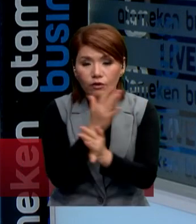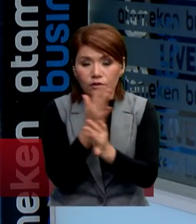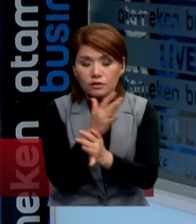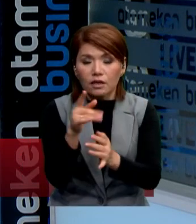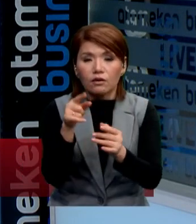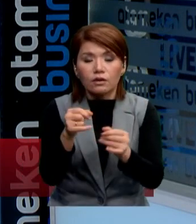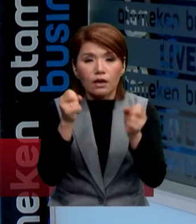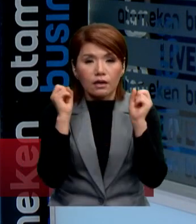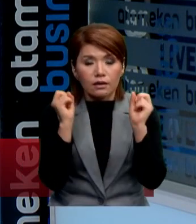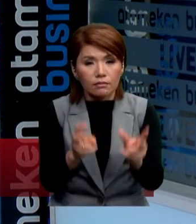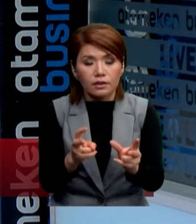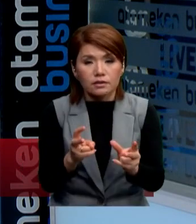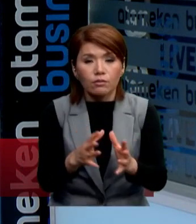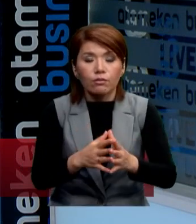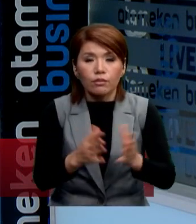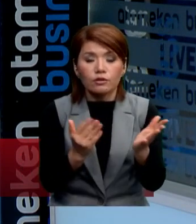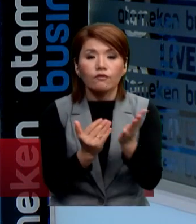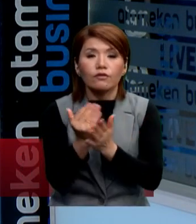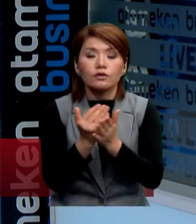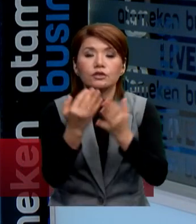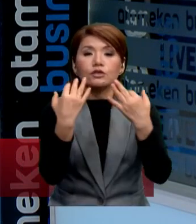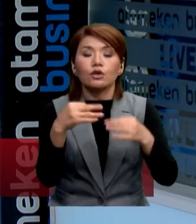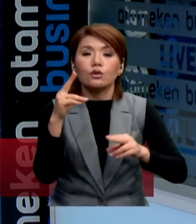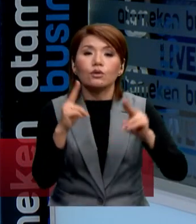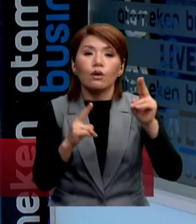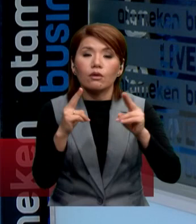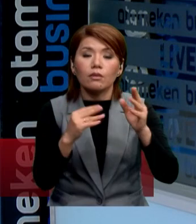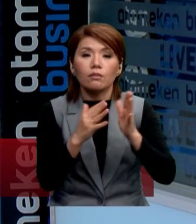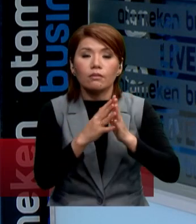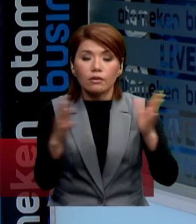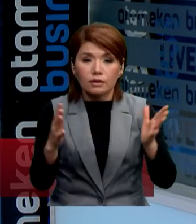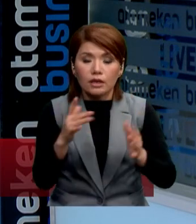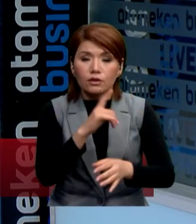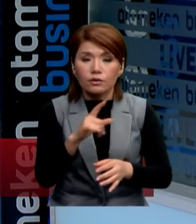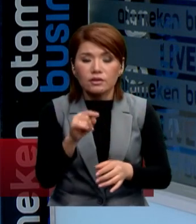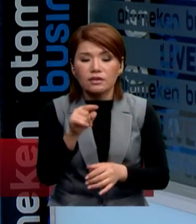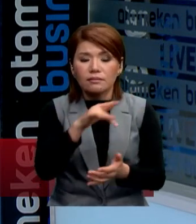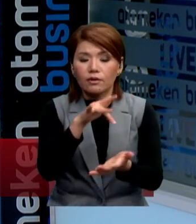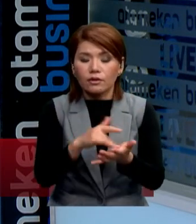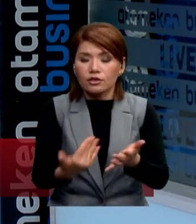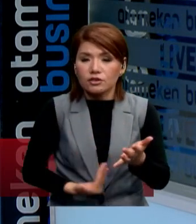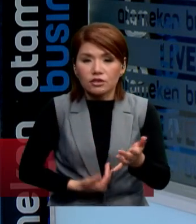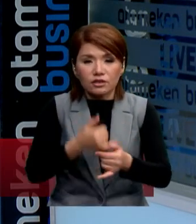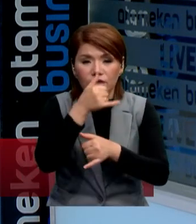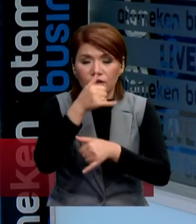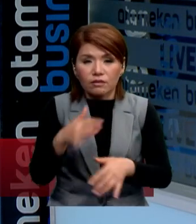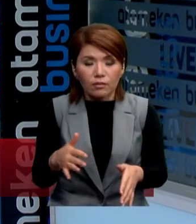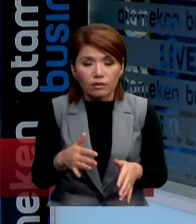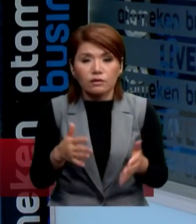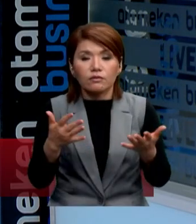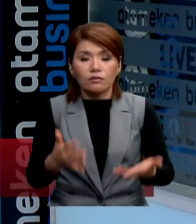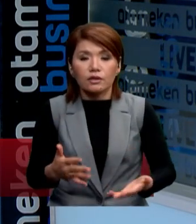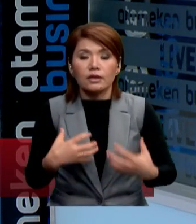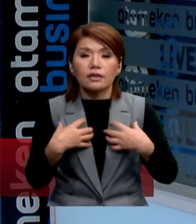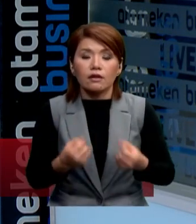называют критическим. Он в разы превышает максимально допустимые нормы, из-за чего жить в некоторых городах элементарно небезопасно для